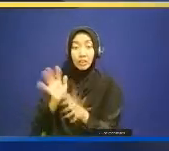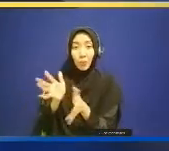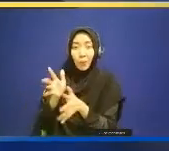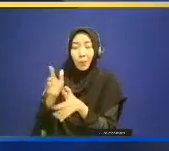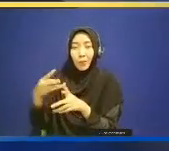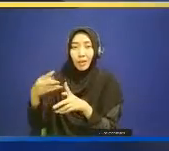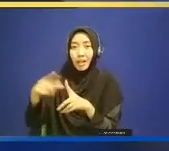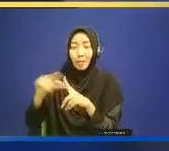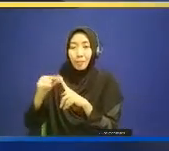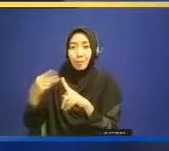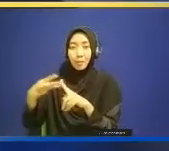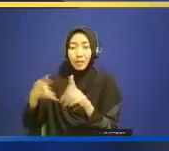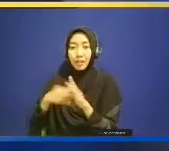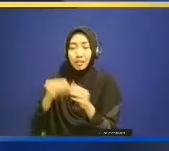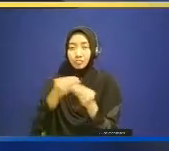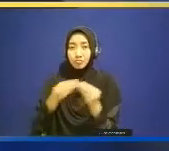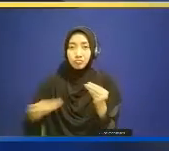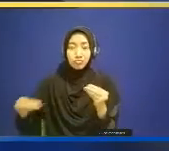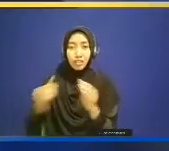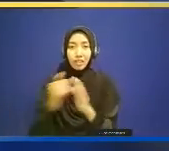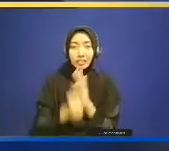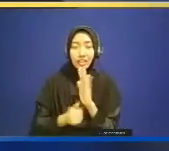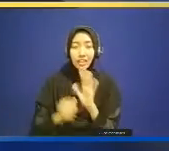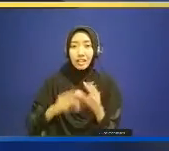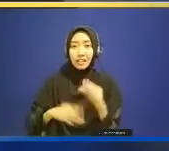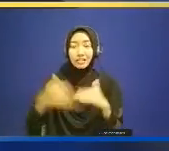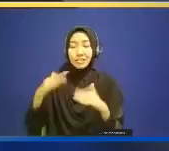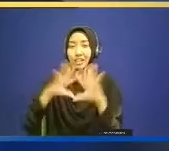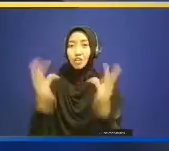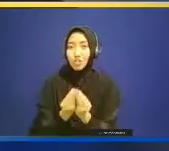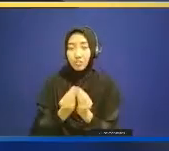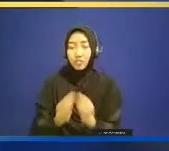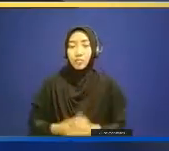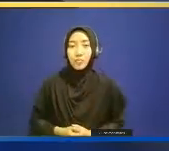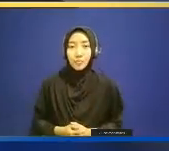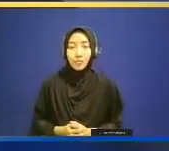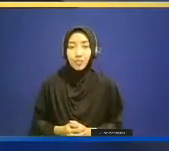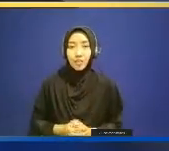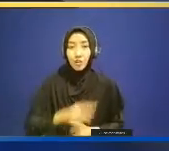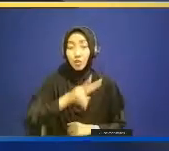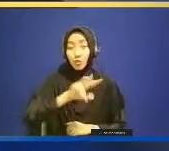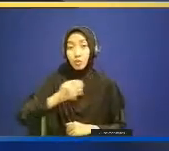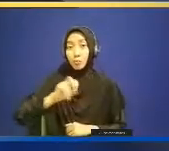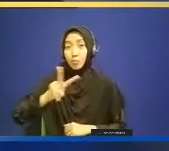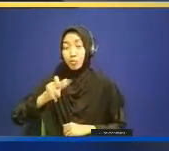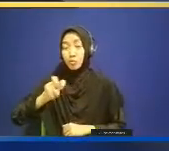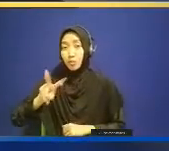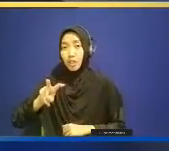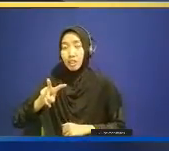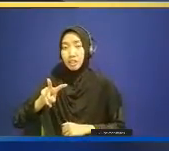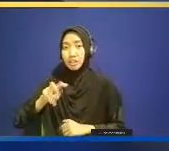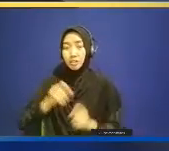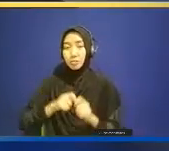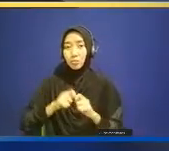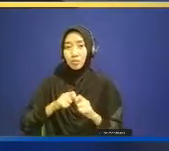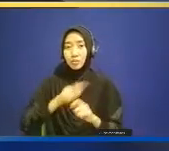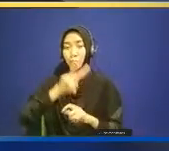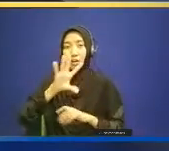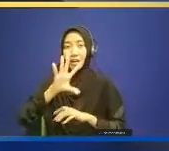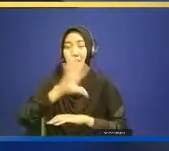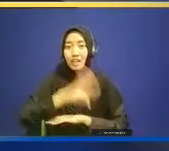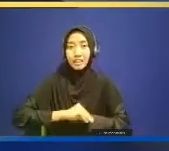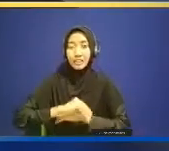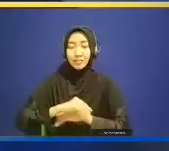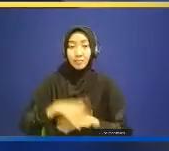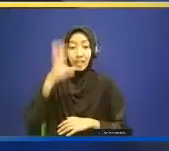memiliki rangkaian acara yang lebih Semarak dan inklusif rangkaian bincang APBN 2022 diselenggarakan selama dua hari mulai dari